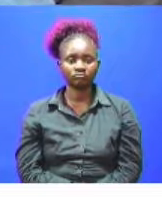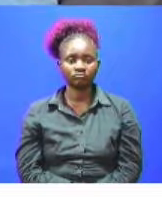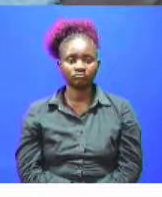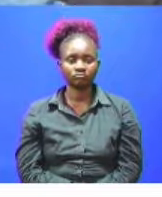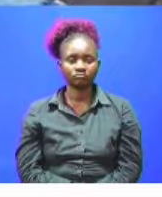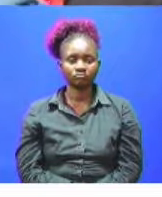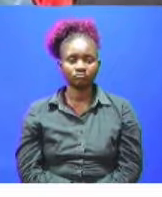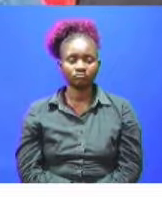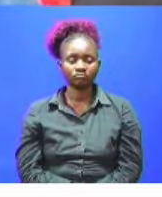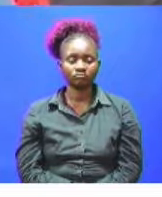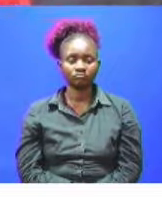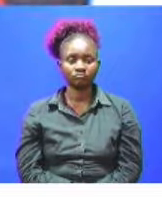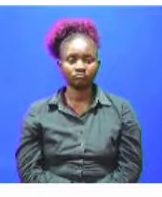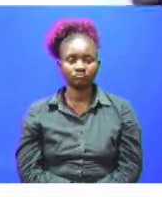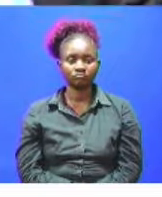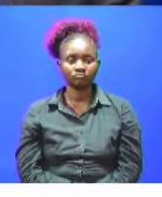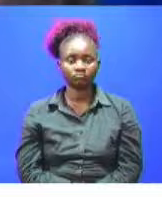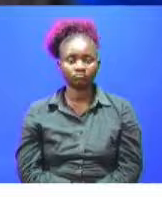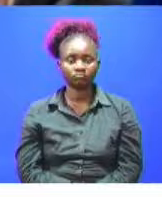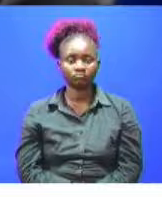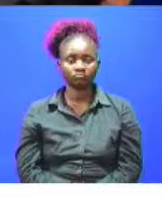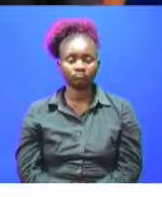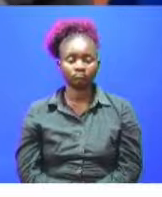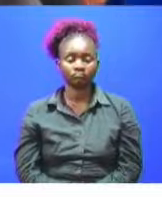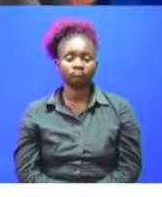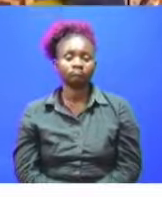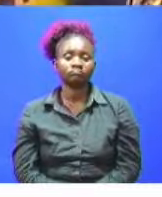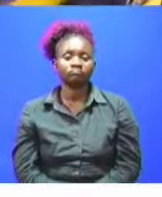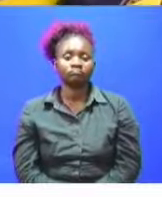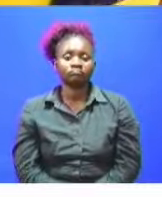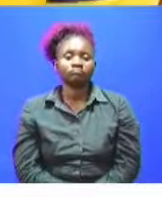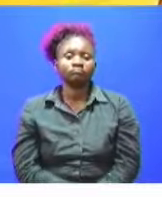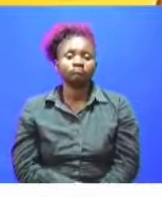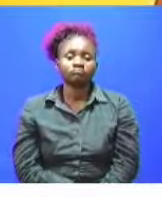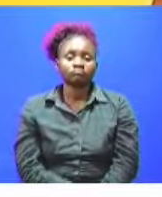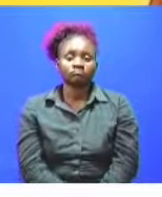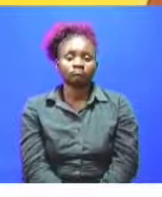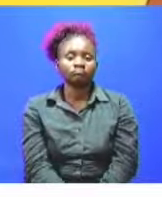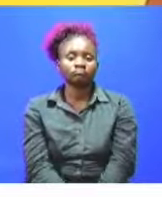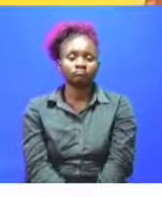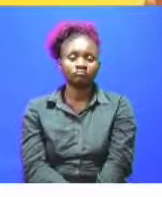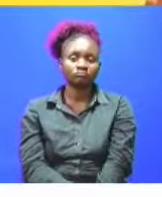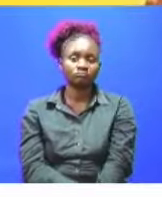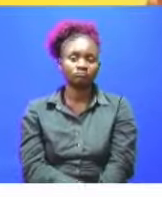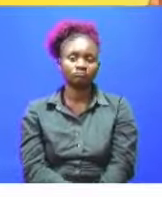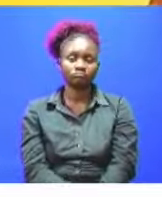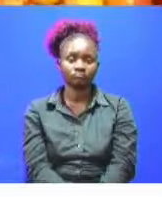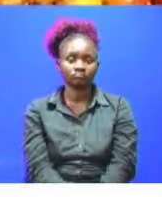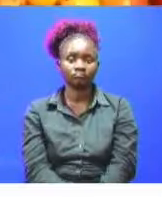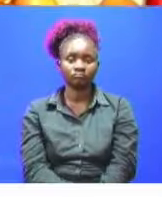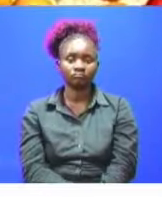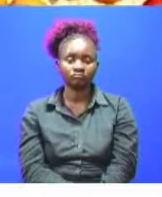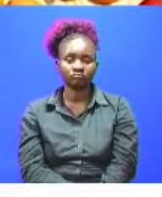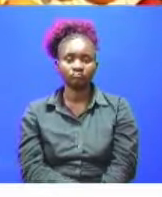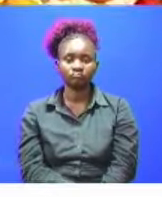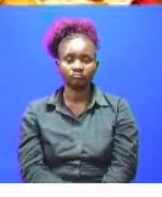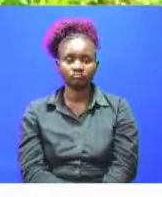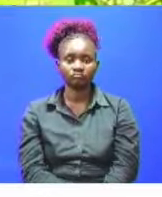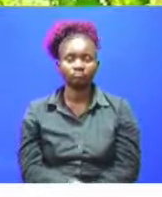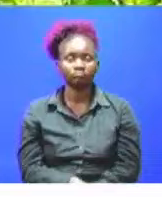Giko ripote lyange tasene kiao na mbeya Mokya Ndizi TV kuru se ward ya Kigugi egutuke wunge ya Kitutu cha North